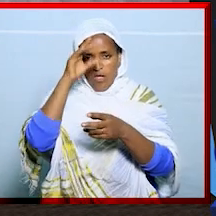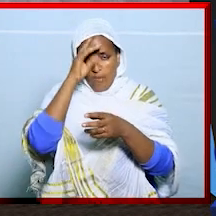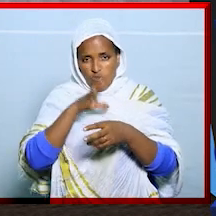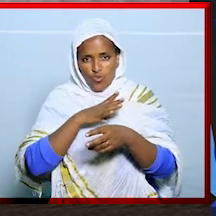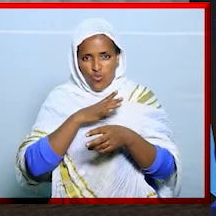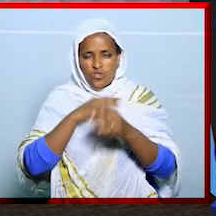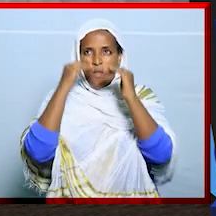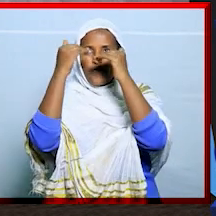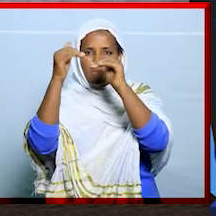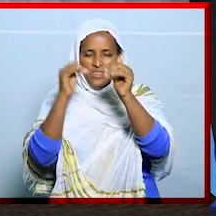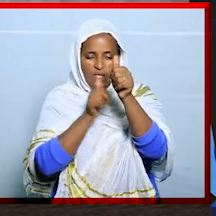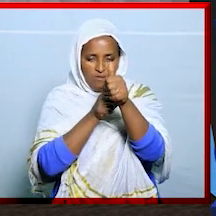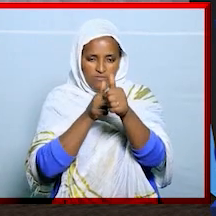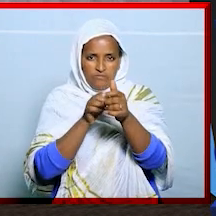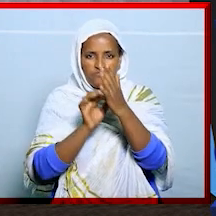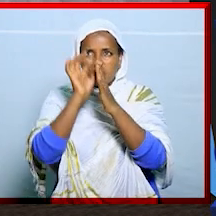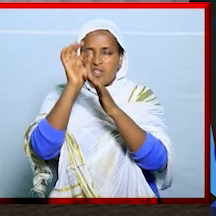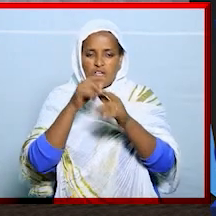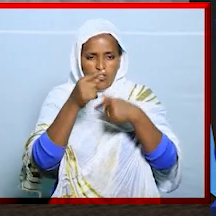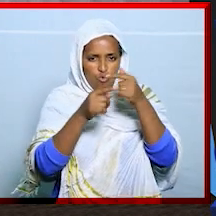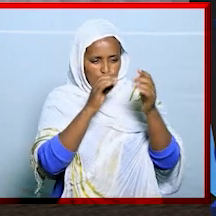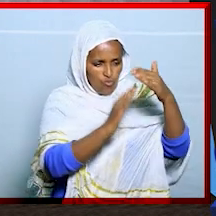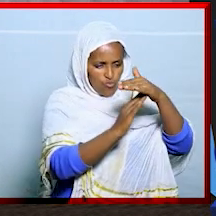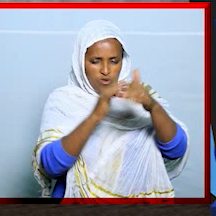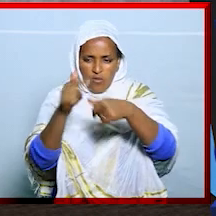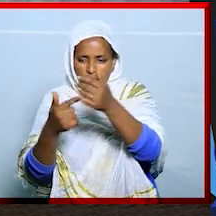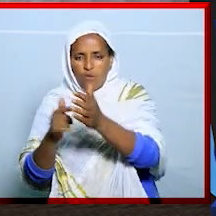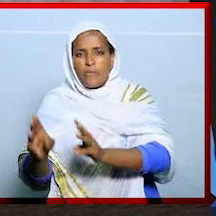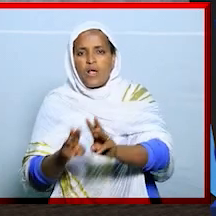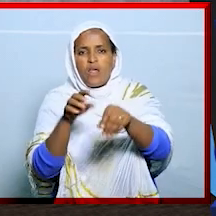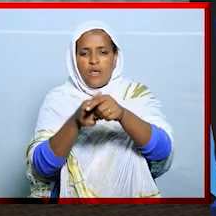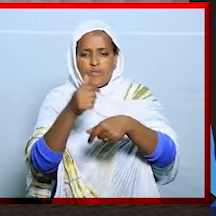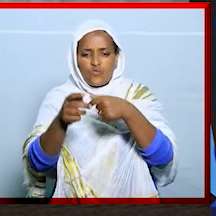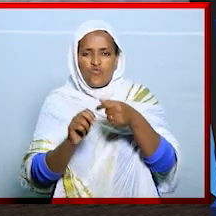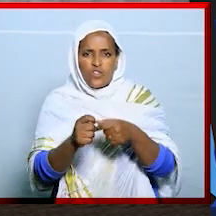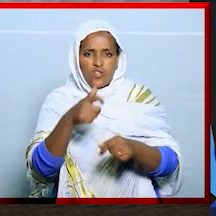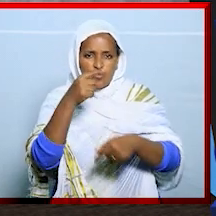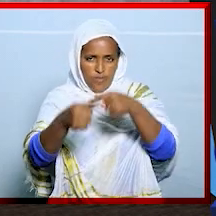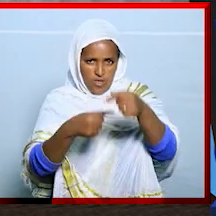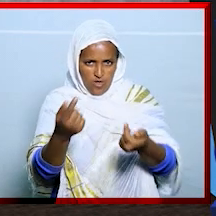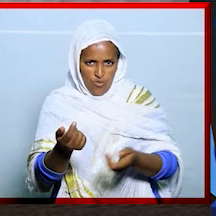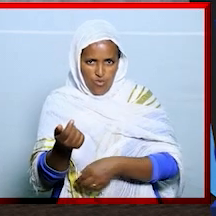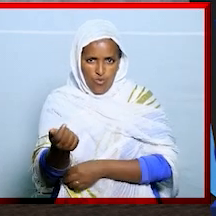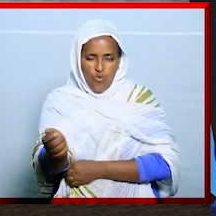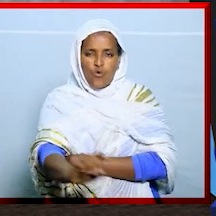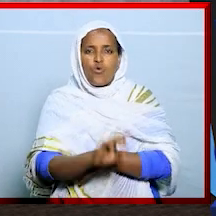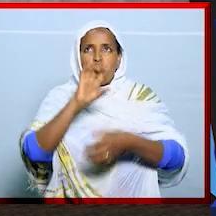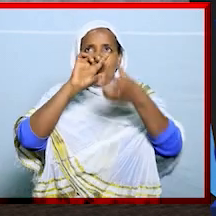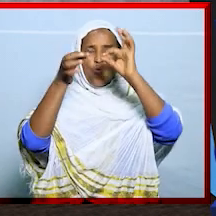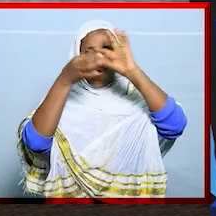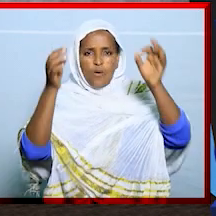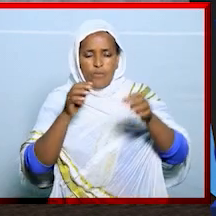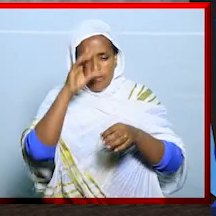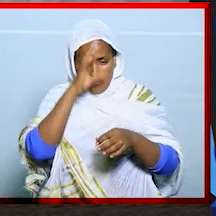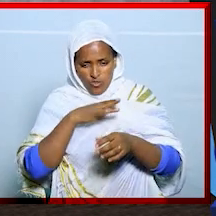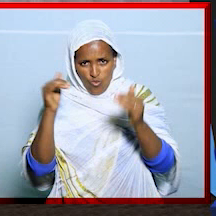ግን በሰዎች መጠን ነው የሚሄደው። ሲሄዱ ይሄዳል፣ ሲቆሙ ይቆማል። መንገድ ላይ በሚሄዱበት ፍጥነት ነው የሚሄደው። እንግዲህ ኮከብ